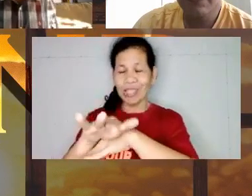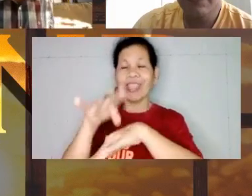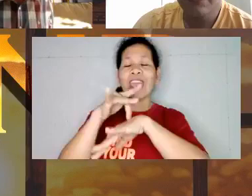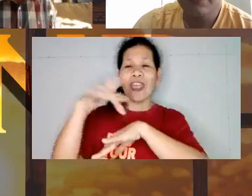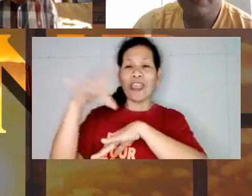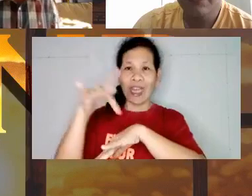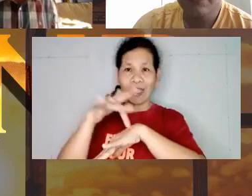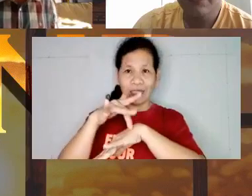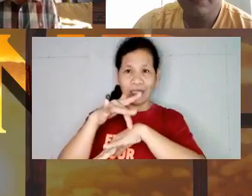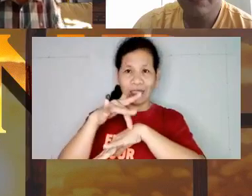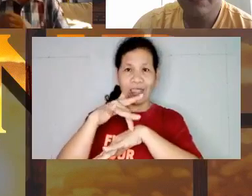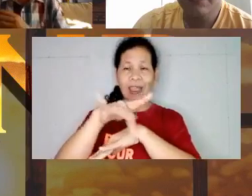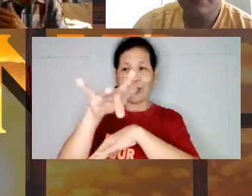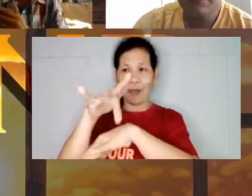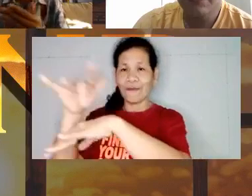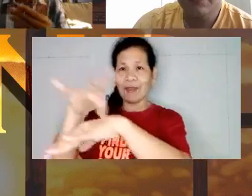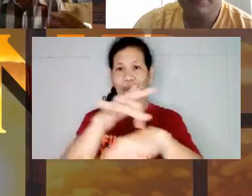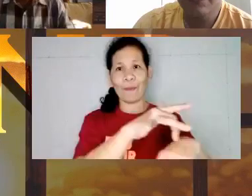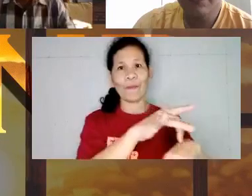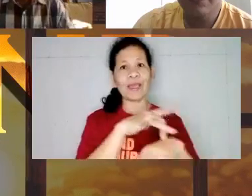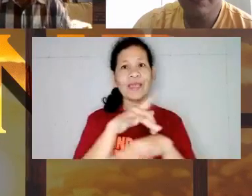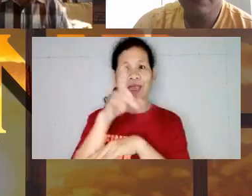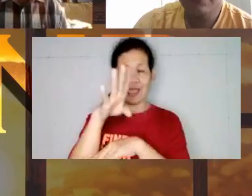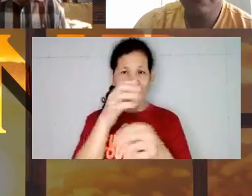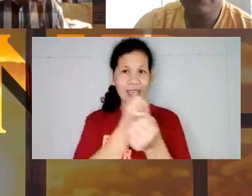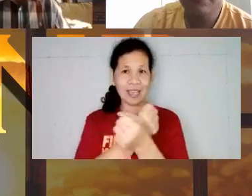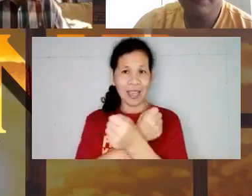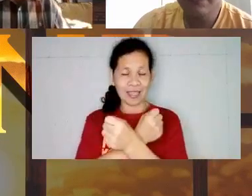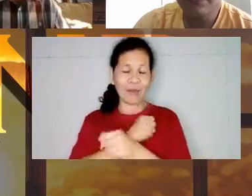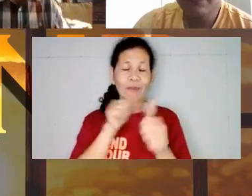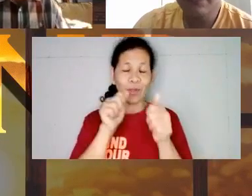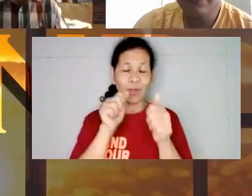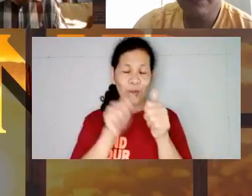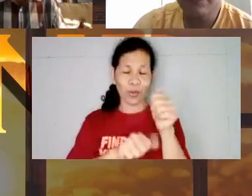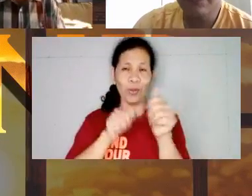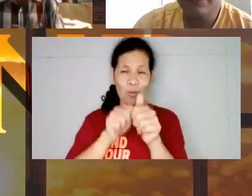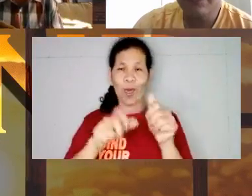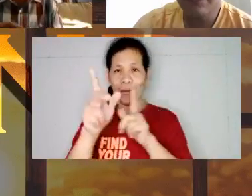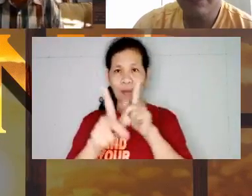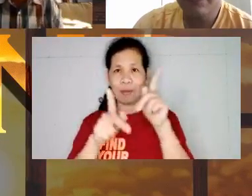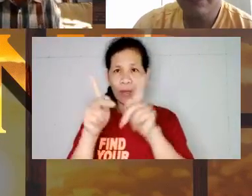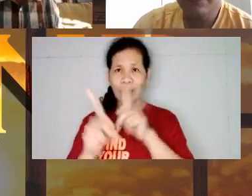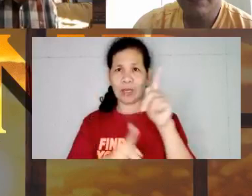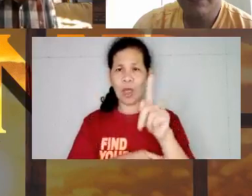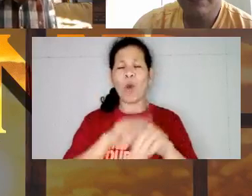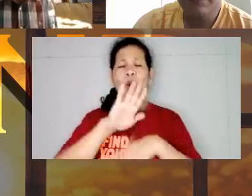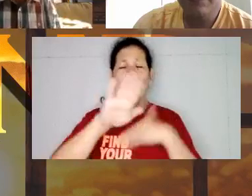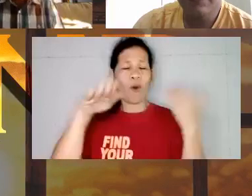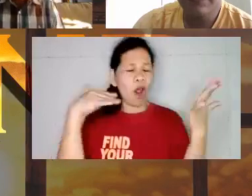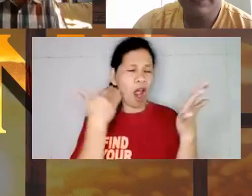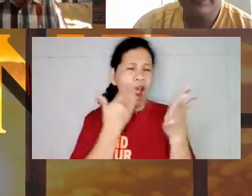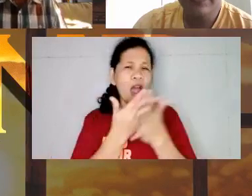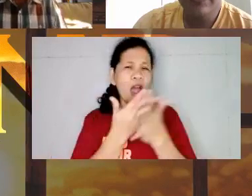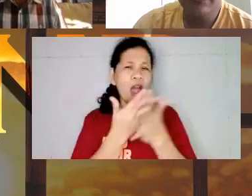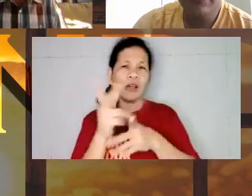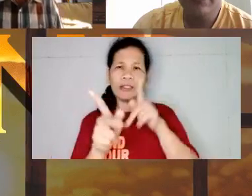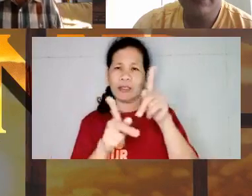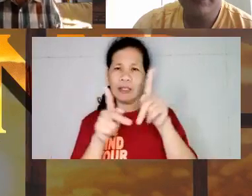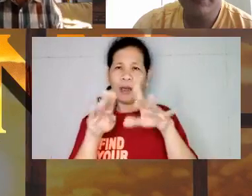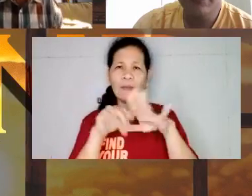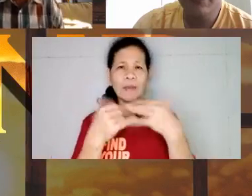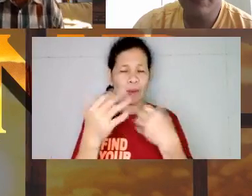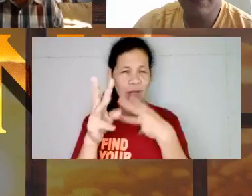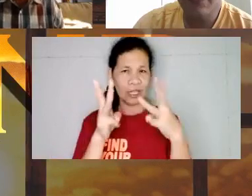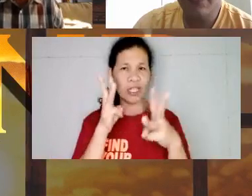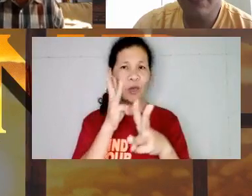Panginoon sa bawat kanyang anak. Pag sinabing bawat, lahat ng tao sa mundo, hindi